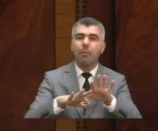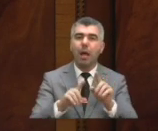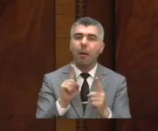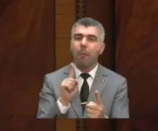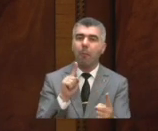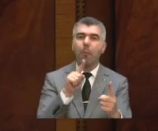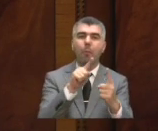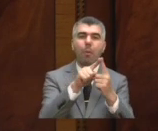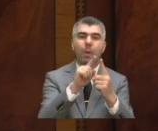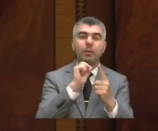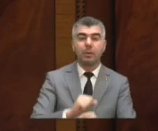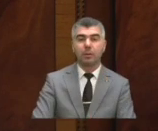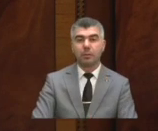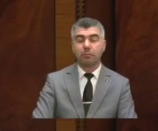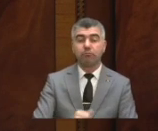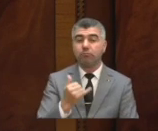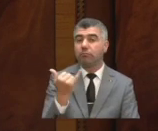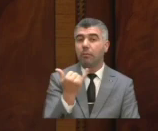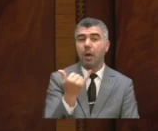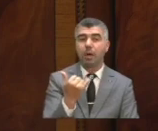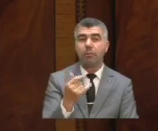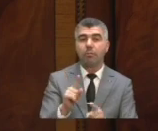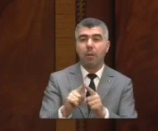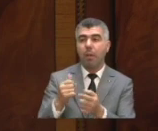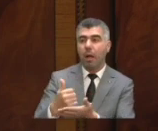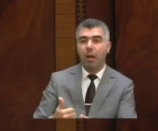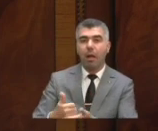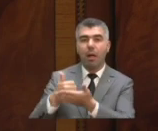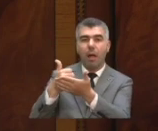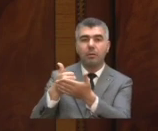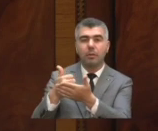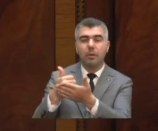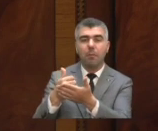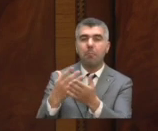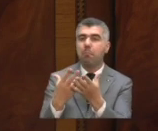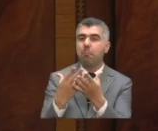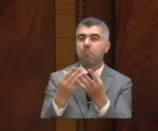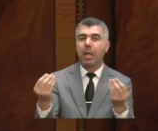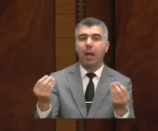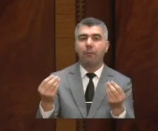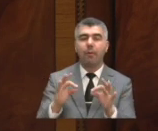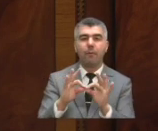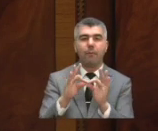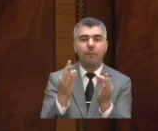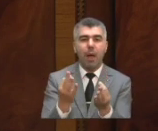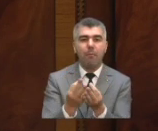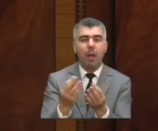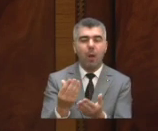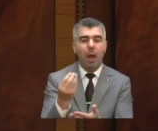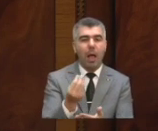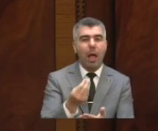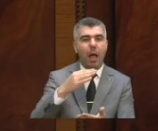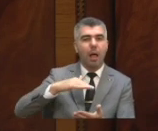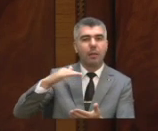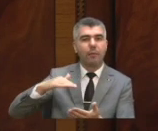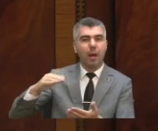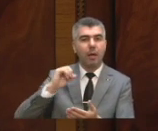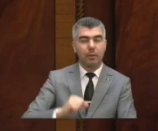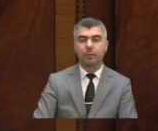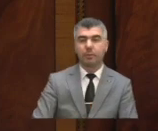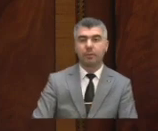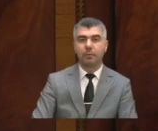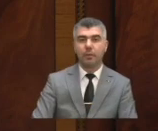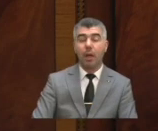سيمكن من تحسين الوضع المعيشي للملايين من الاسر والاطفال وهنا ما سيشكل